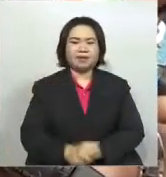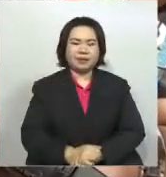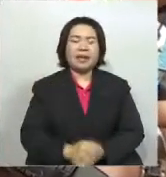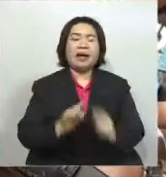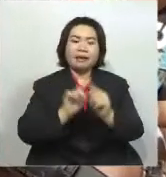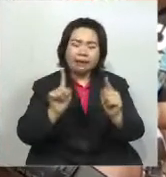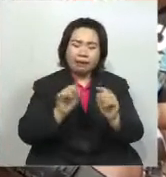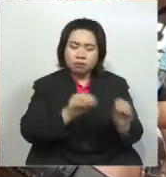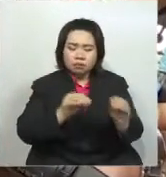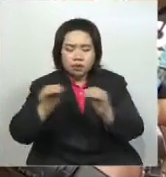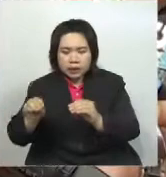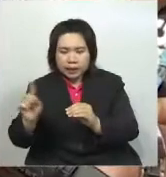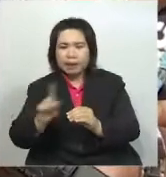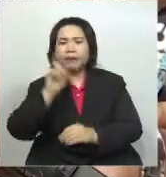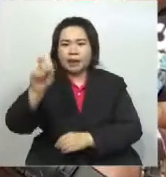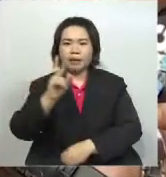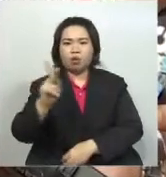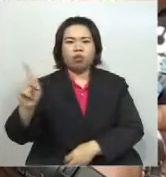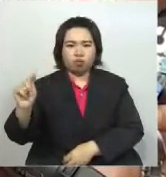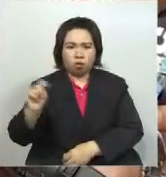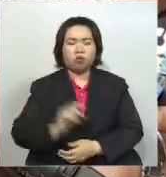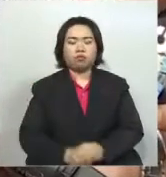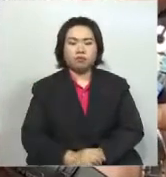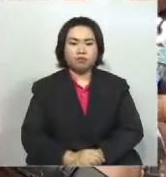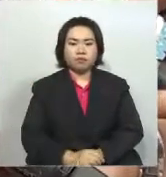ะเลื่อนจะชะลอหรือไม่คุณถามกกต.